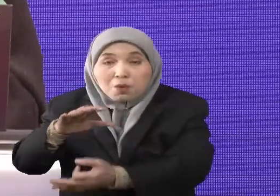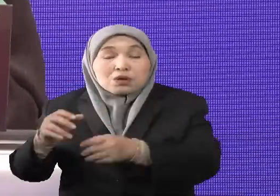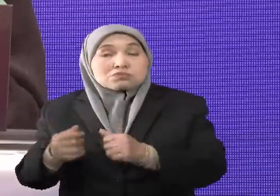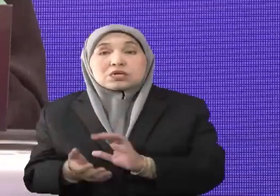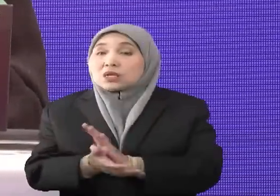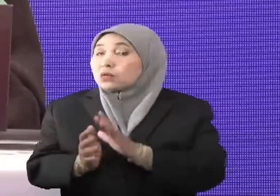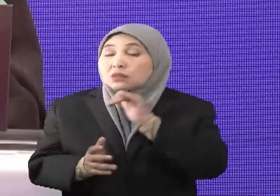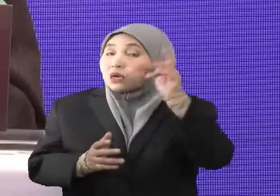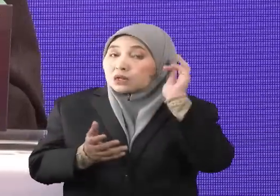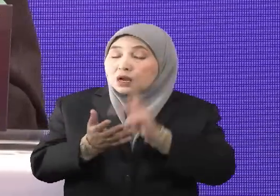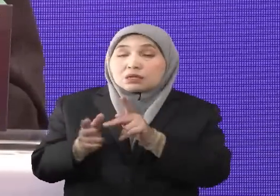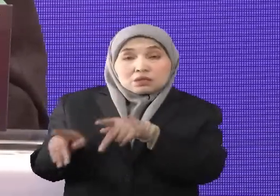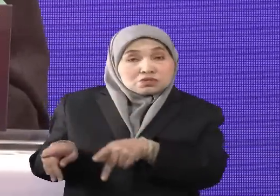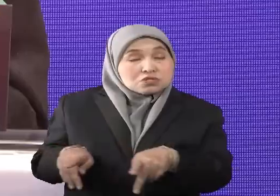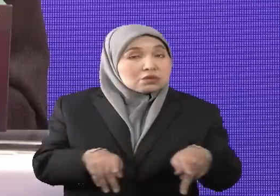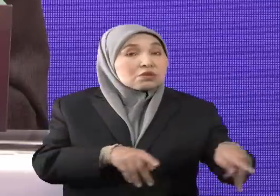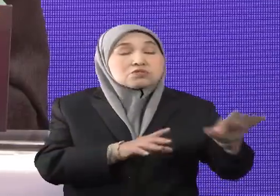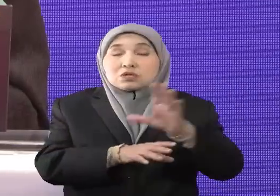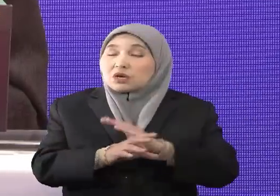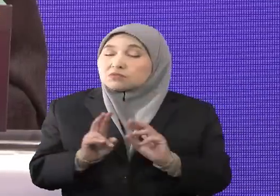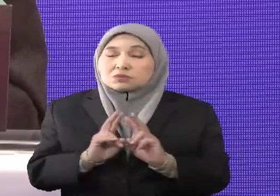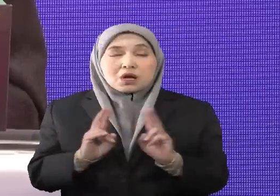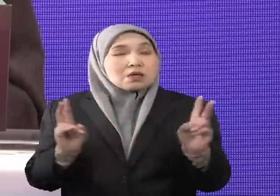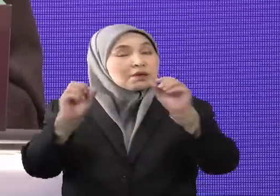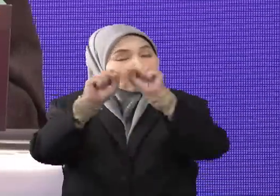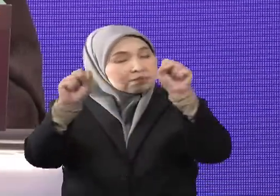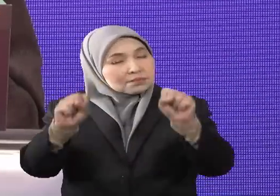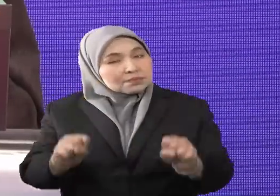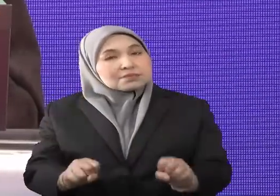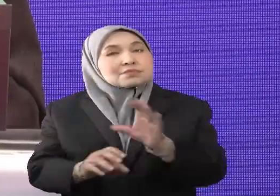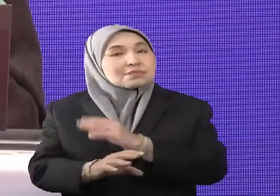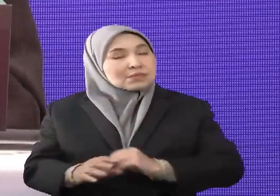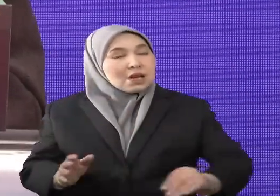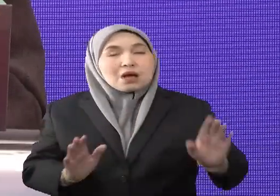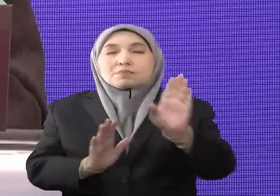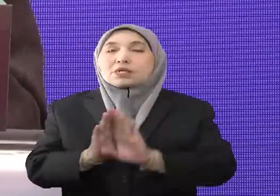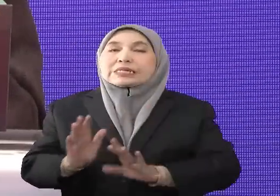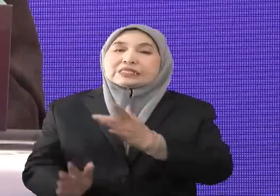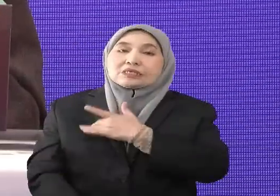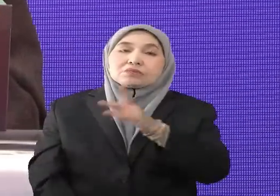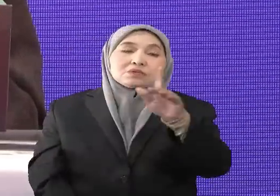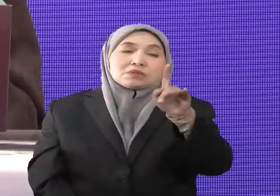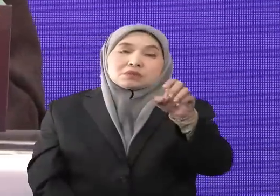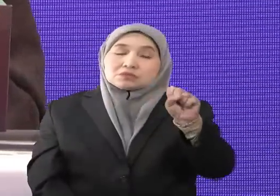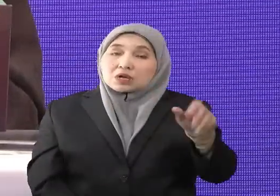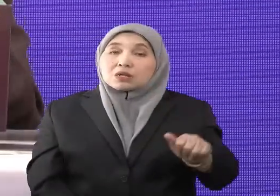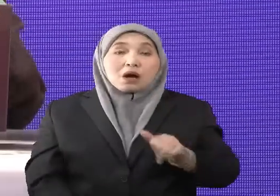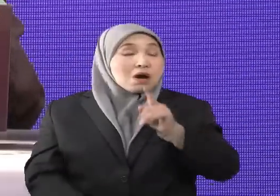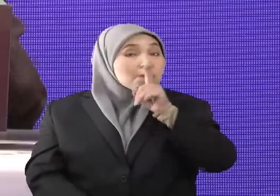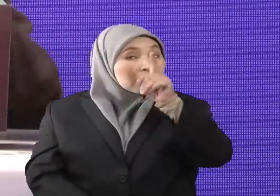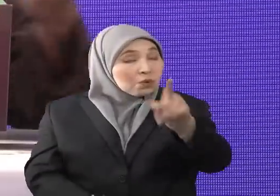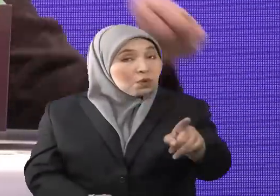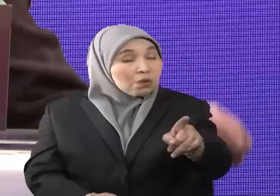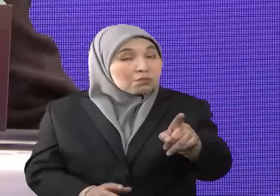jadi ini strategi yang sangat sistematik dan juga berkesan fakta betul diputar